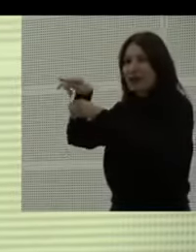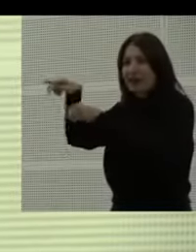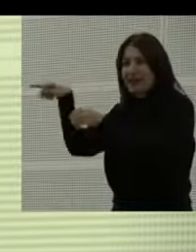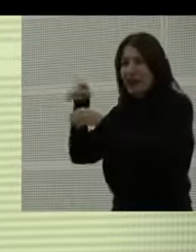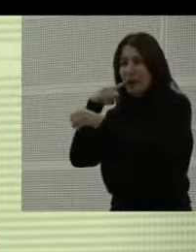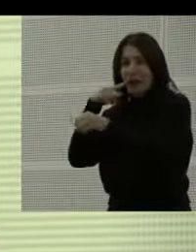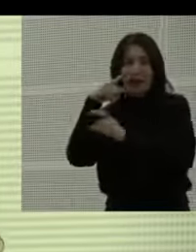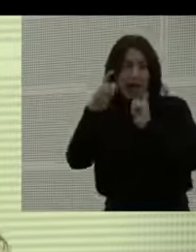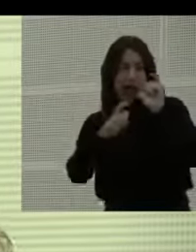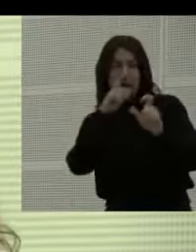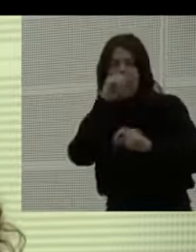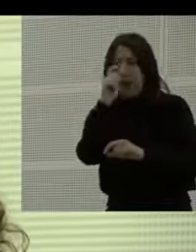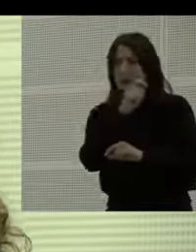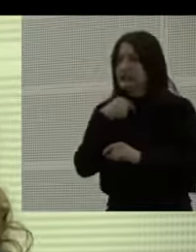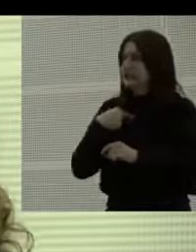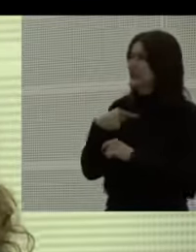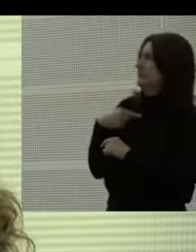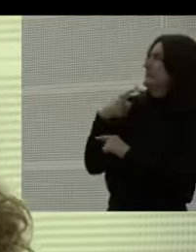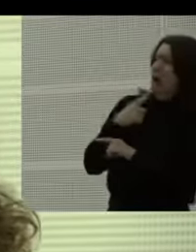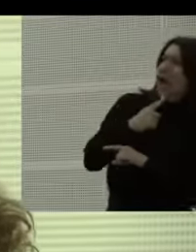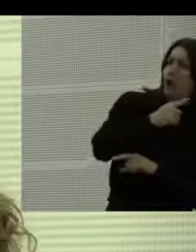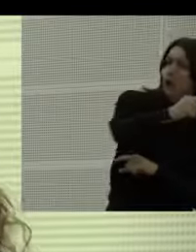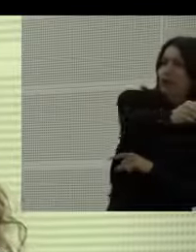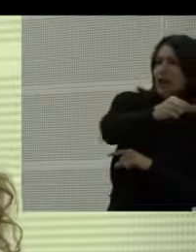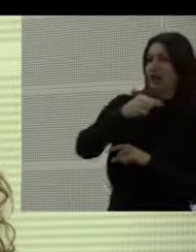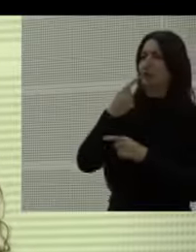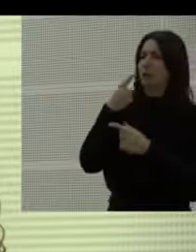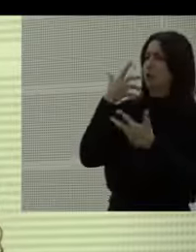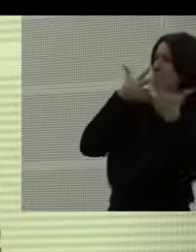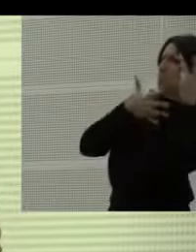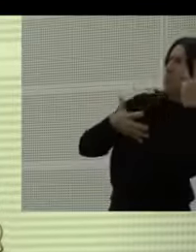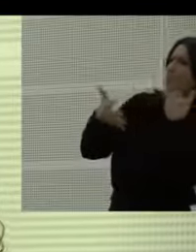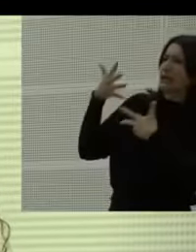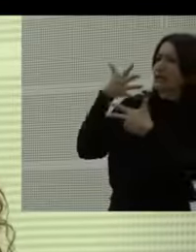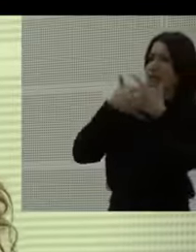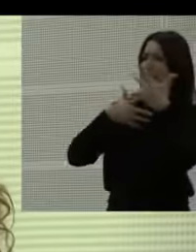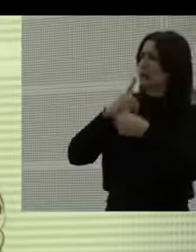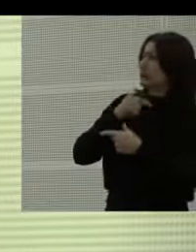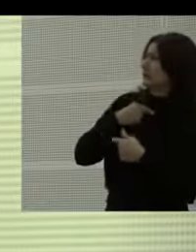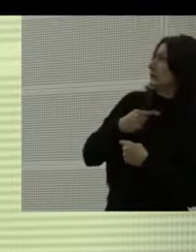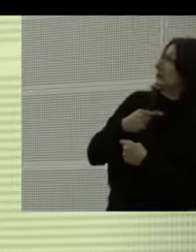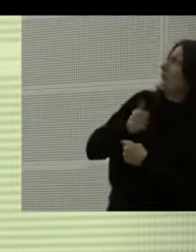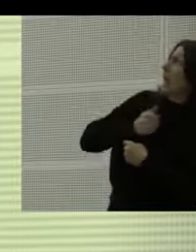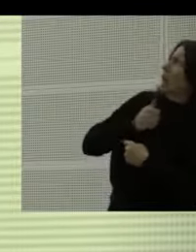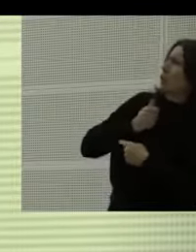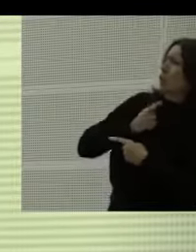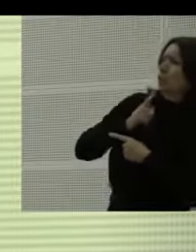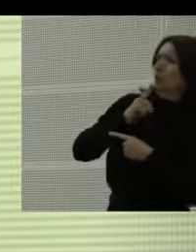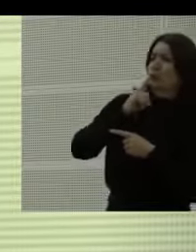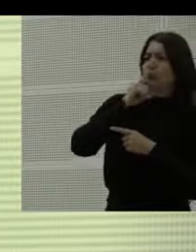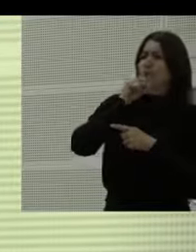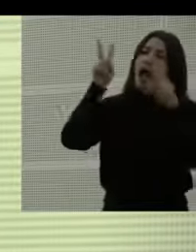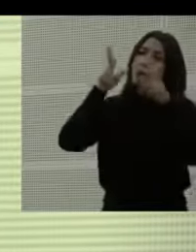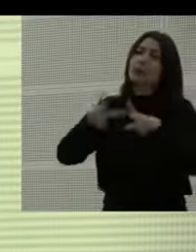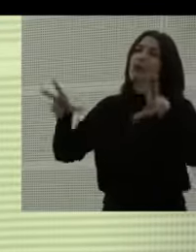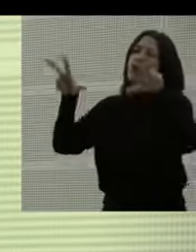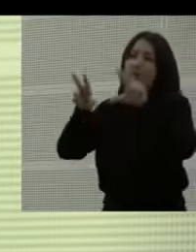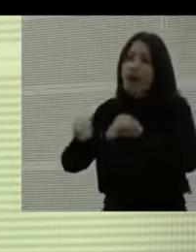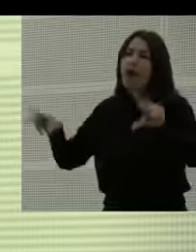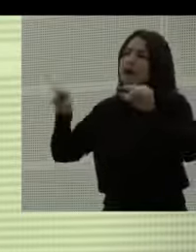consimini, c'è l'allontanamento e spesso anche lo smarrimento, sono temi che ricorrono nelle